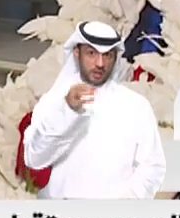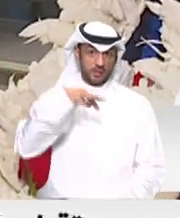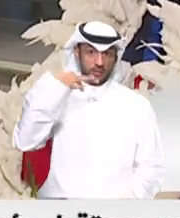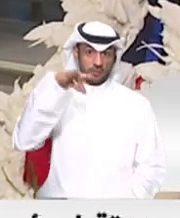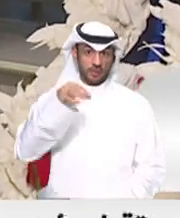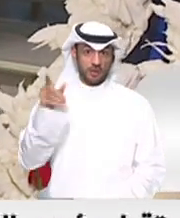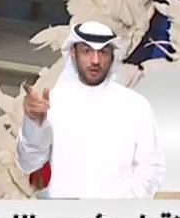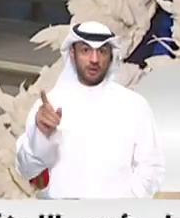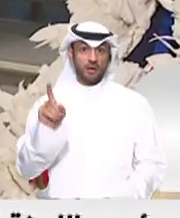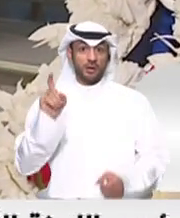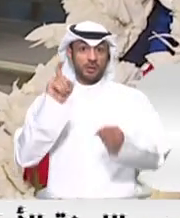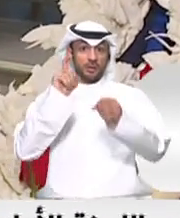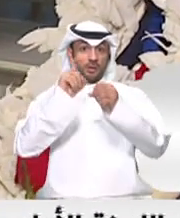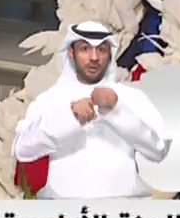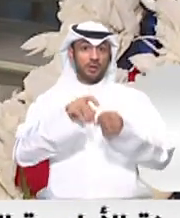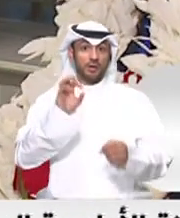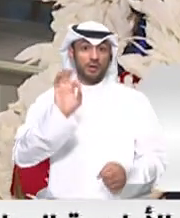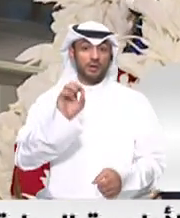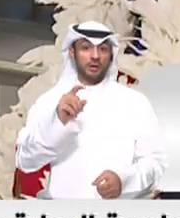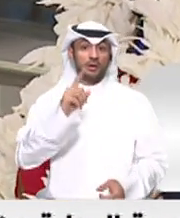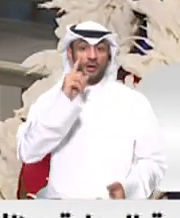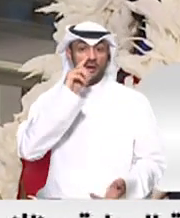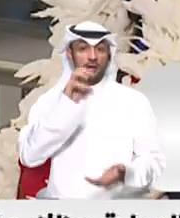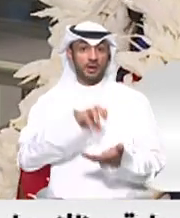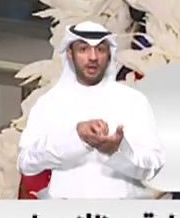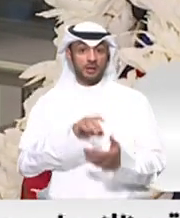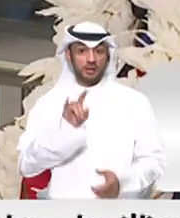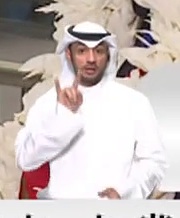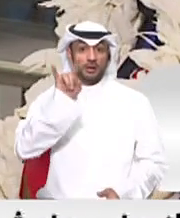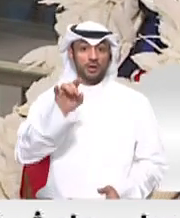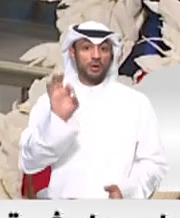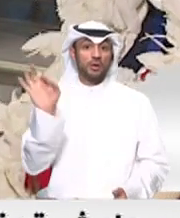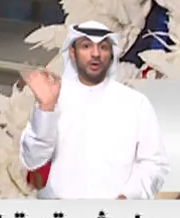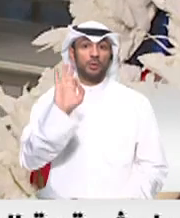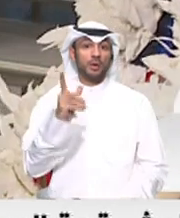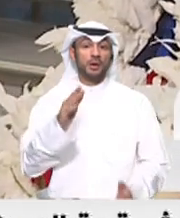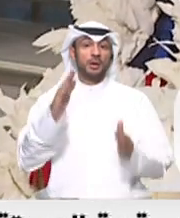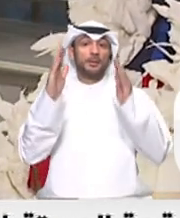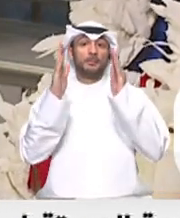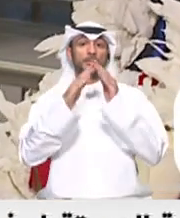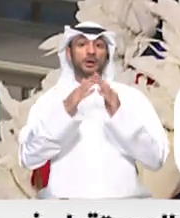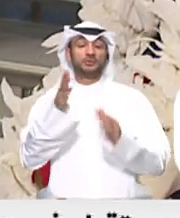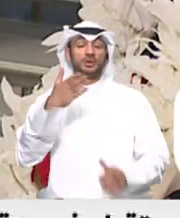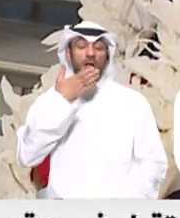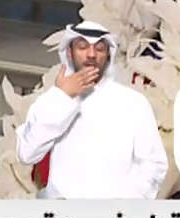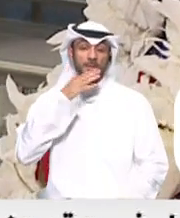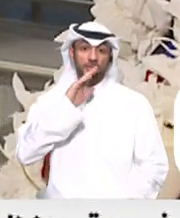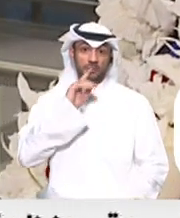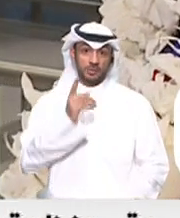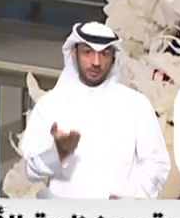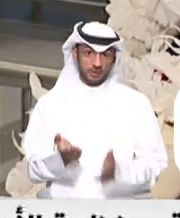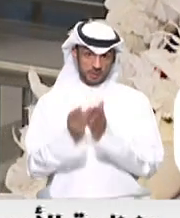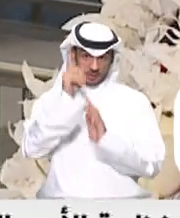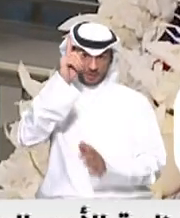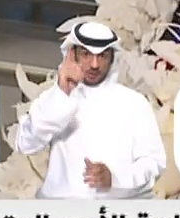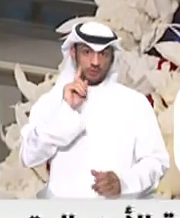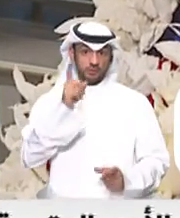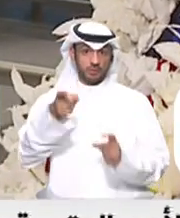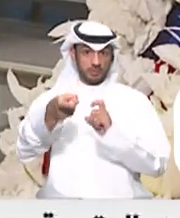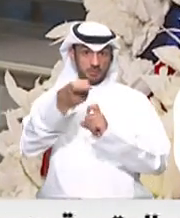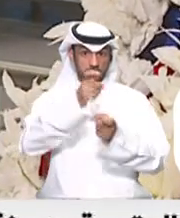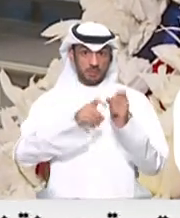بمشاركه البطوله نادي هبلس المقامه في القاهره وفضل الله سبحانه وتعالى بالمنافسات من